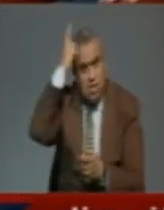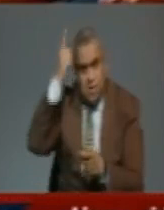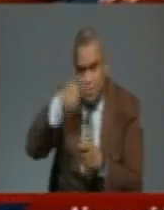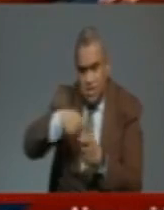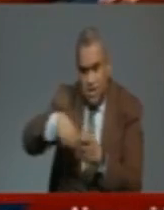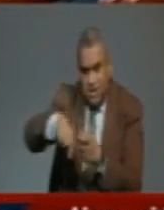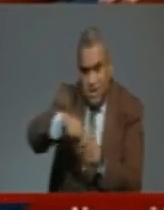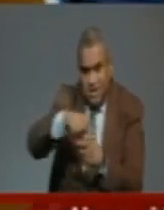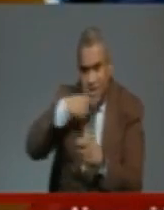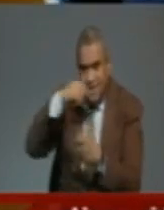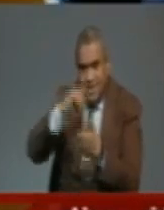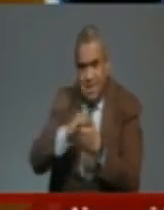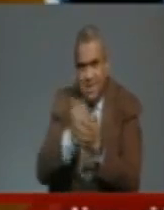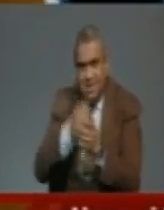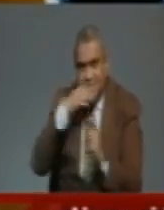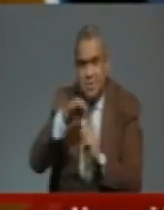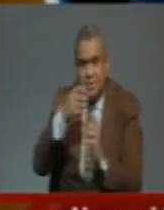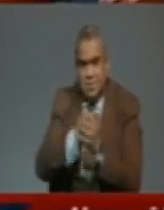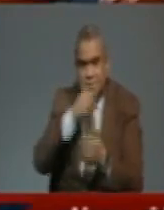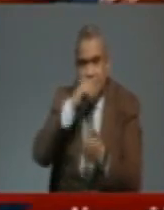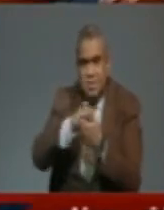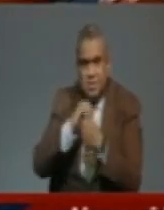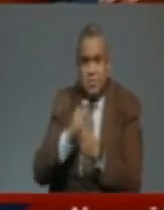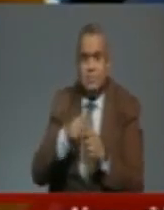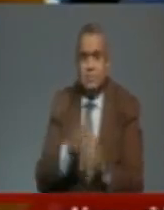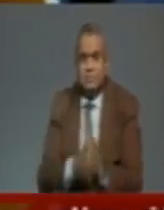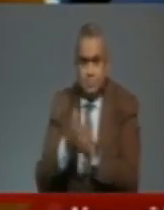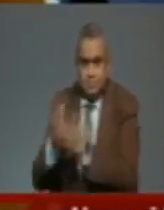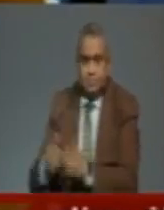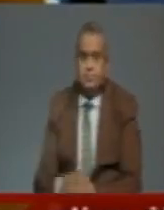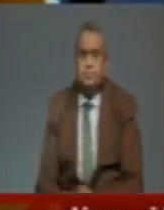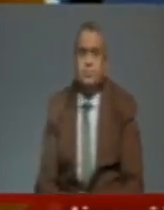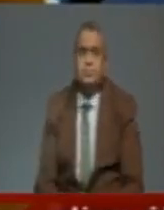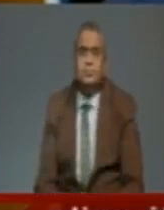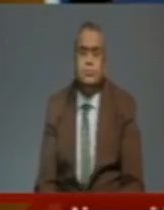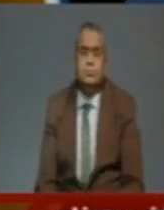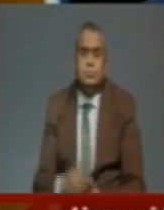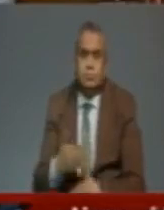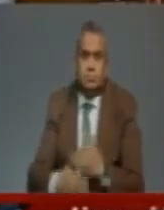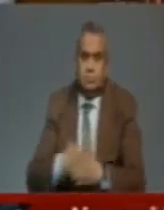اتعمل 350 كيلو برضو بالمناسبه. ايوه طبعا. اتفضل يا كابتن. بعده